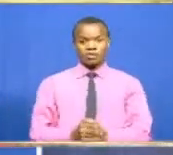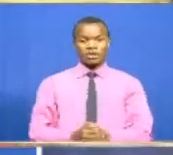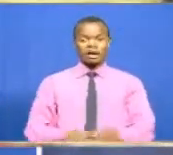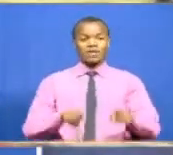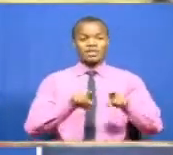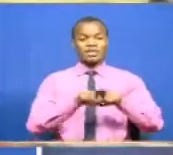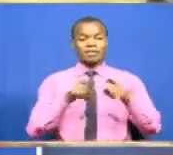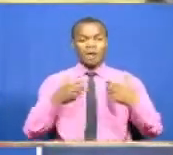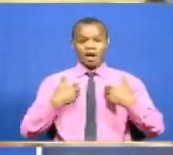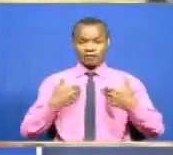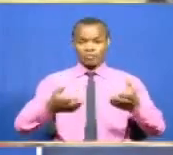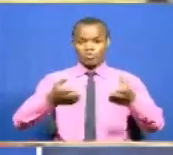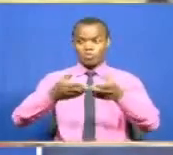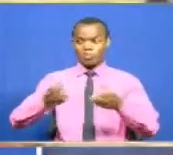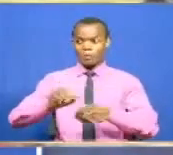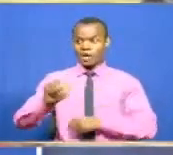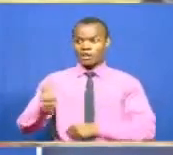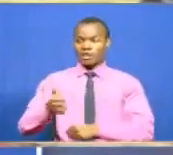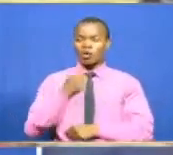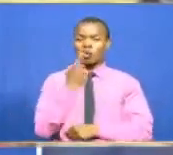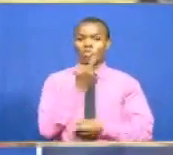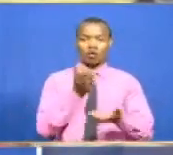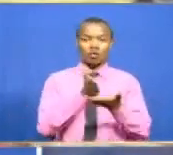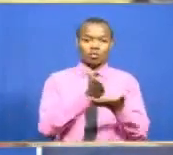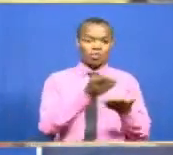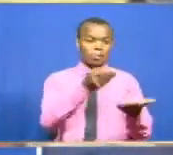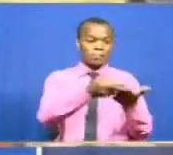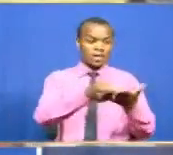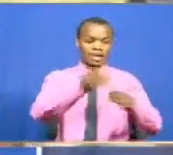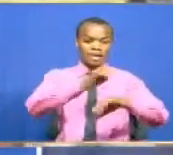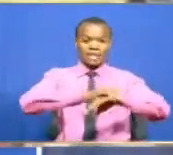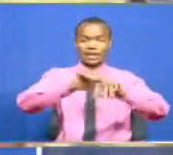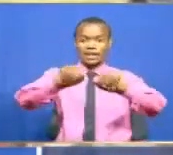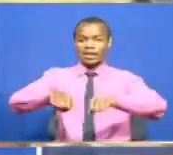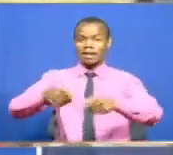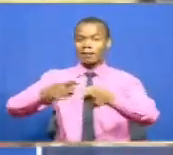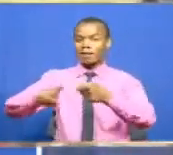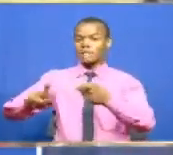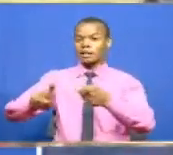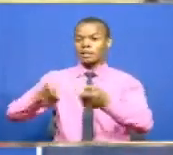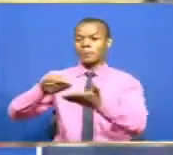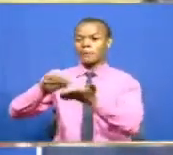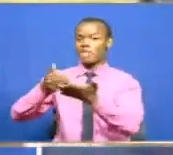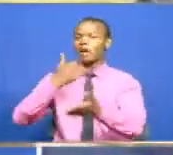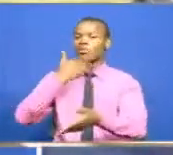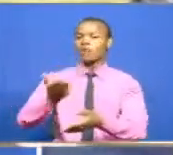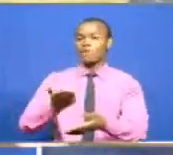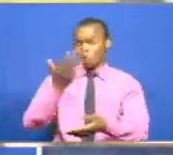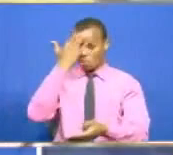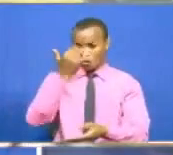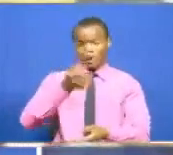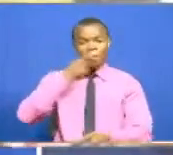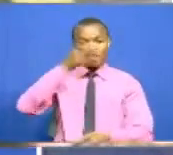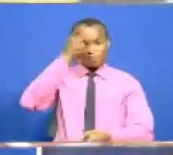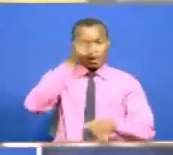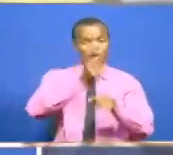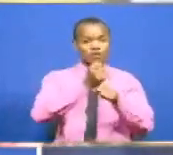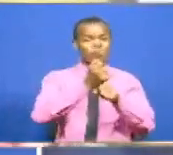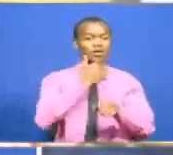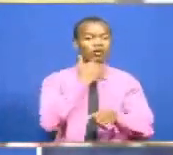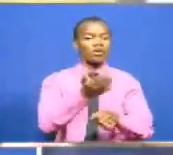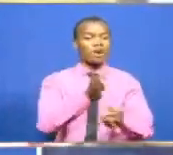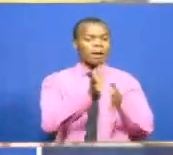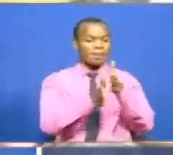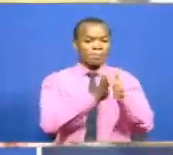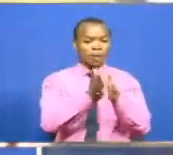in between who can afford, but the money is not there because they have lost jobs. Make arrangements with them how they will pay the